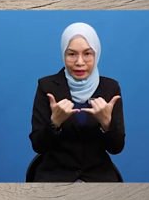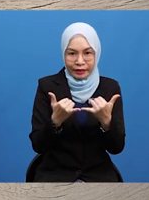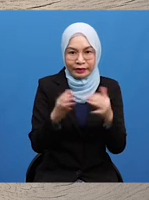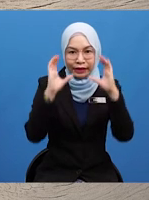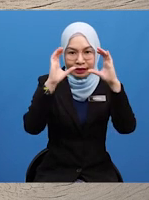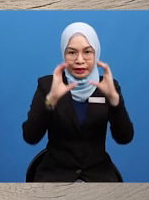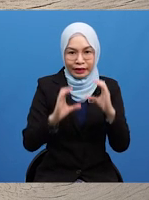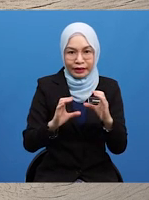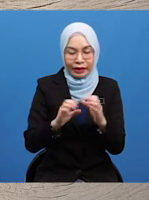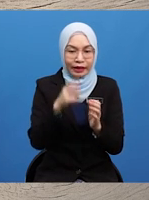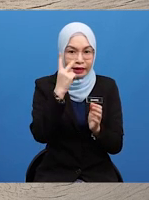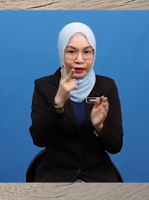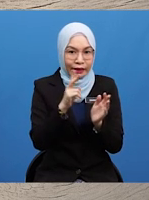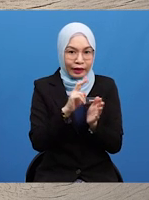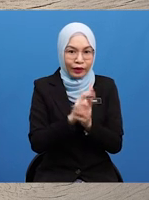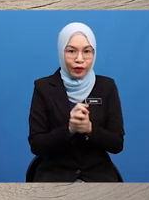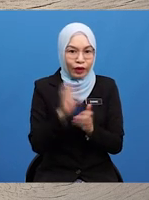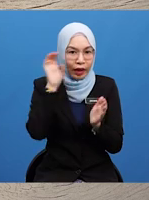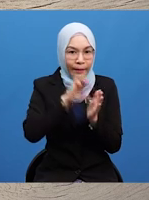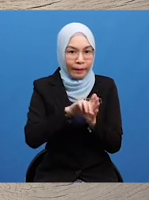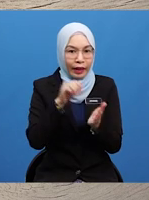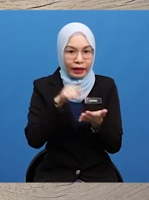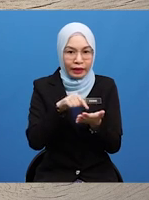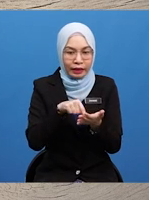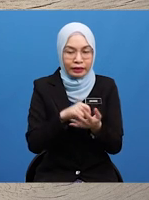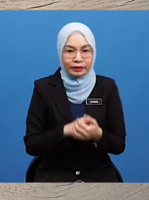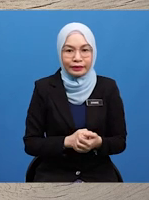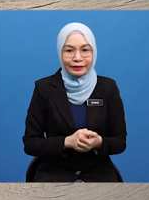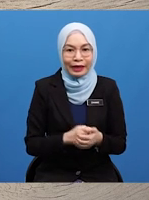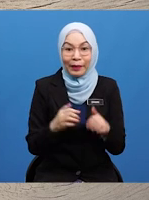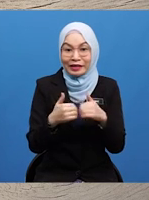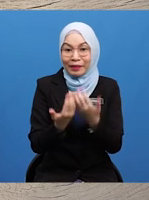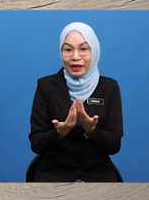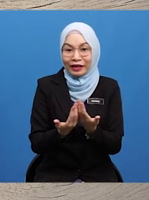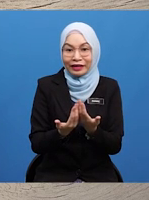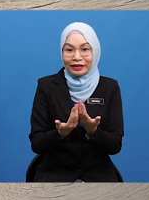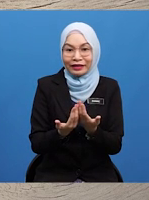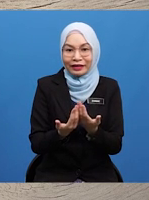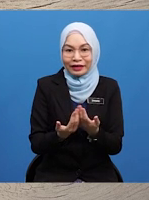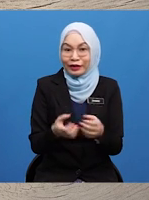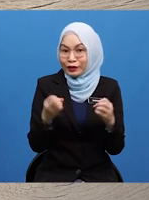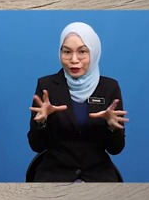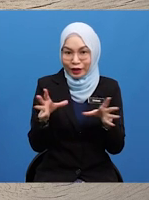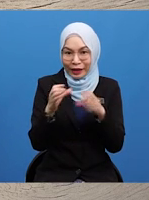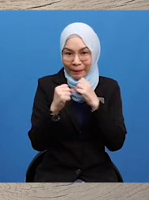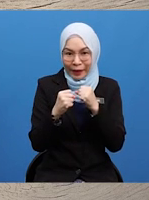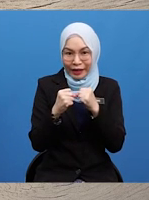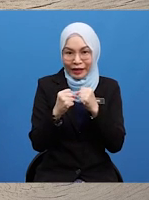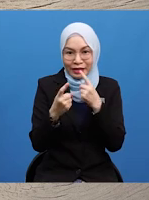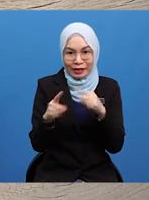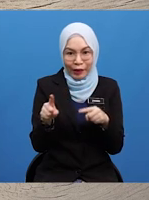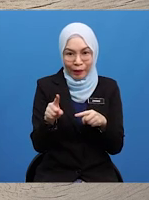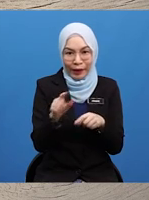Macam mana murid-murid? Dapat jawapan isi padu kotak ini? Senang saja kan? Jom kita semak jawapan